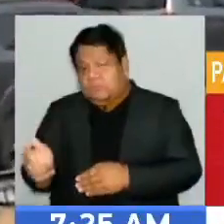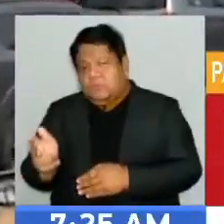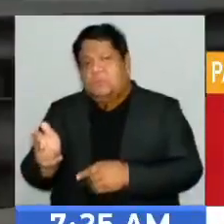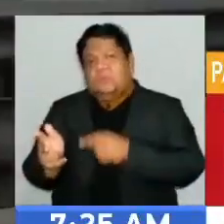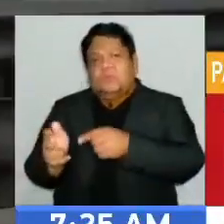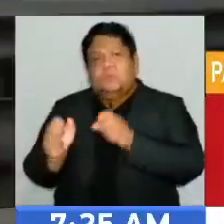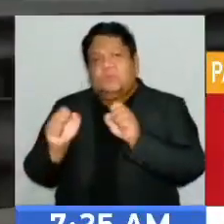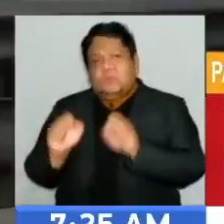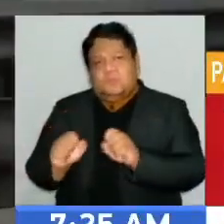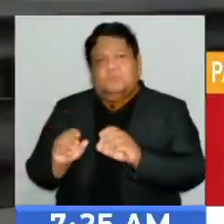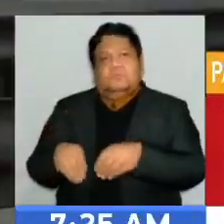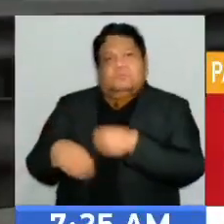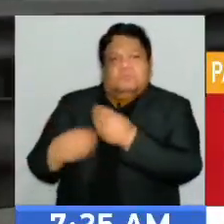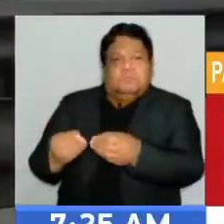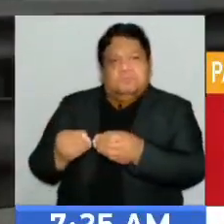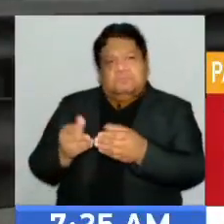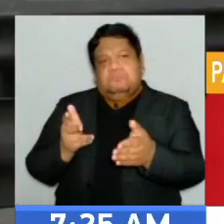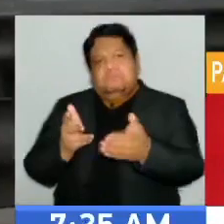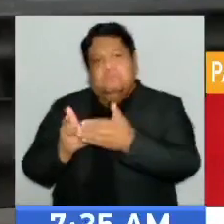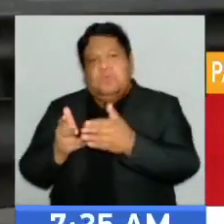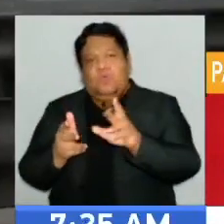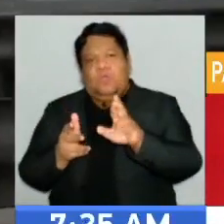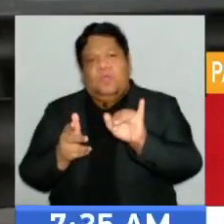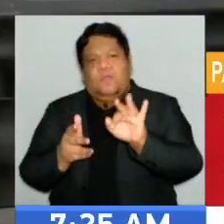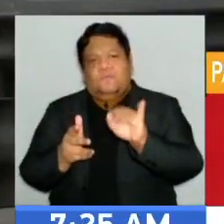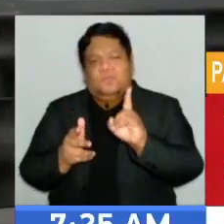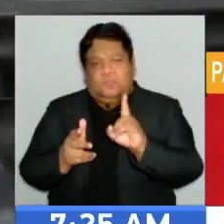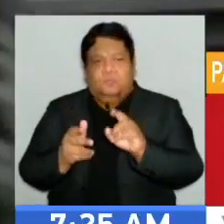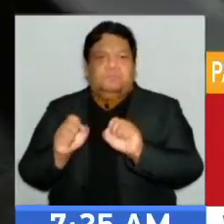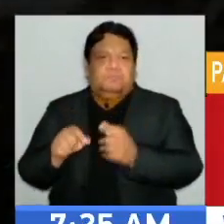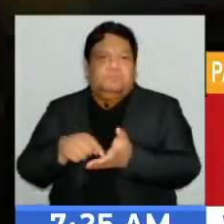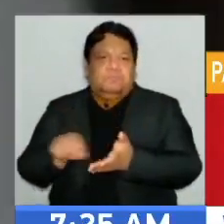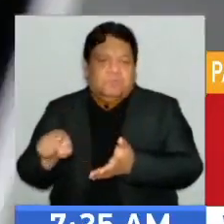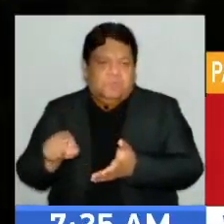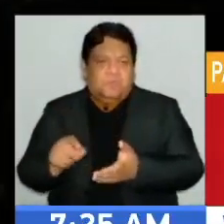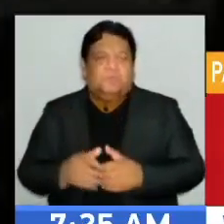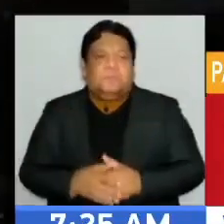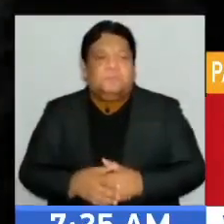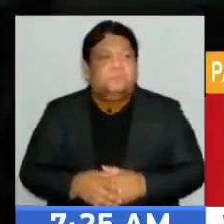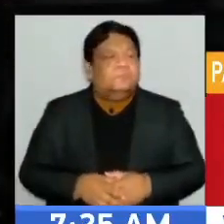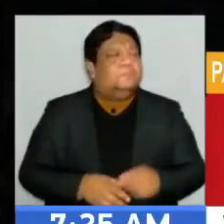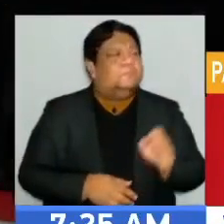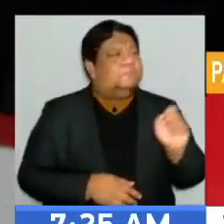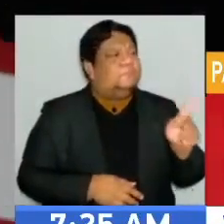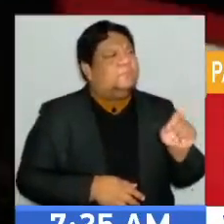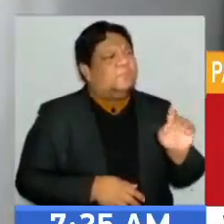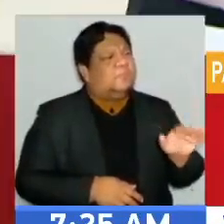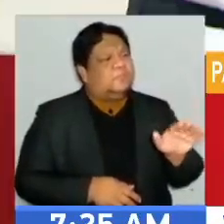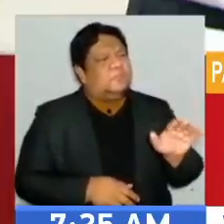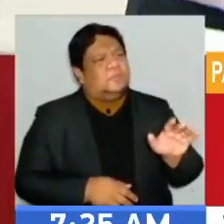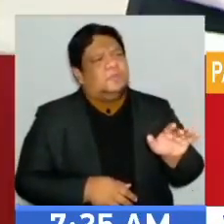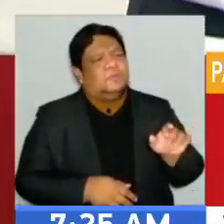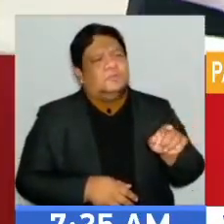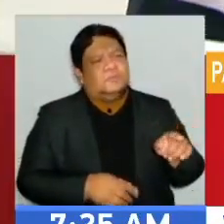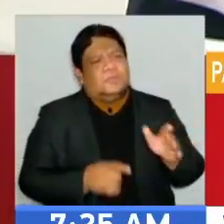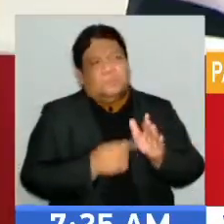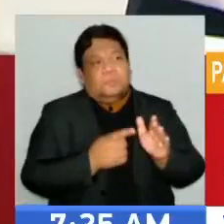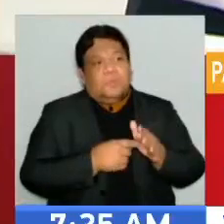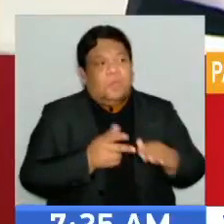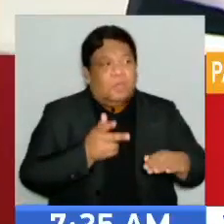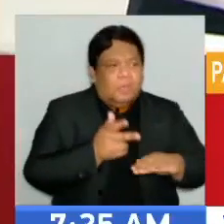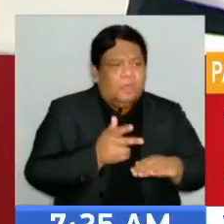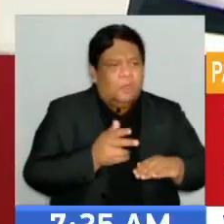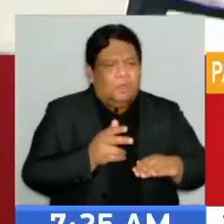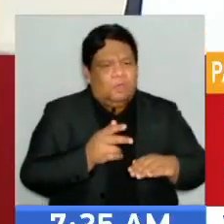lagyan ng RFID at magbayad ng cash. Saka, di ba, Julius, minsan kasi, di ba, dadaan ka, tapos hindi tumataas yung barrier, eh.